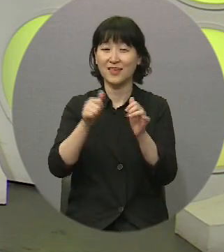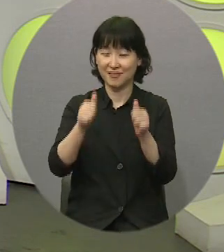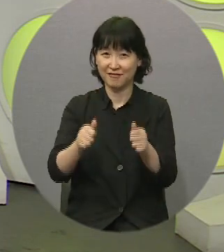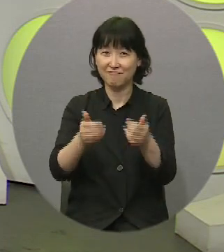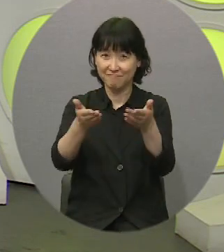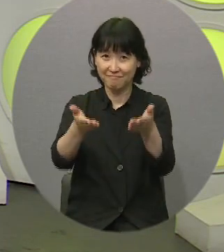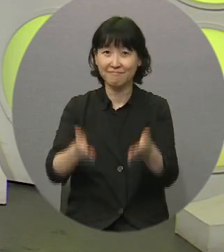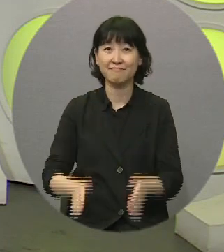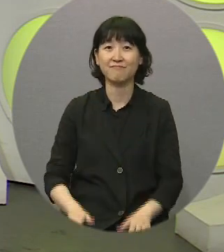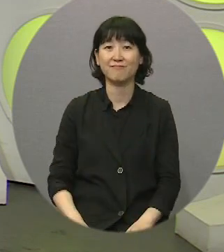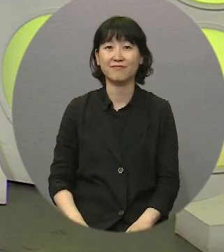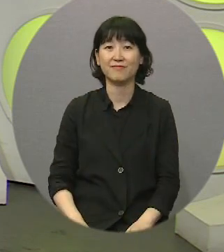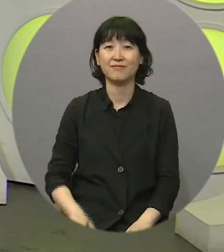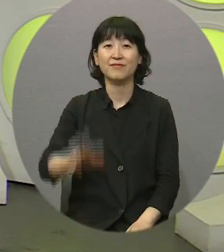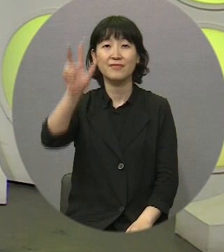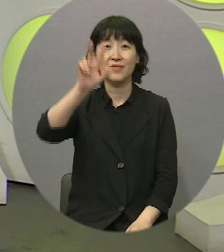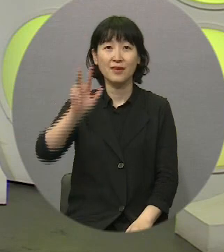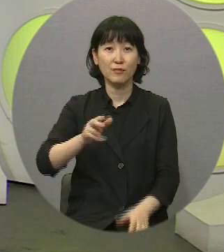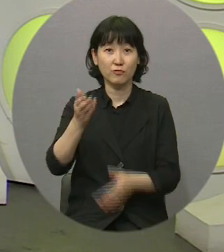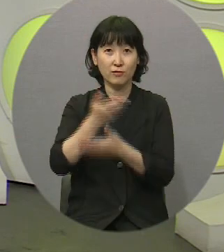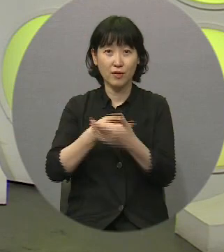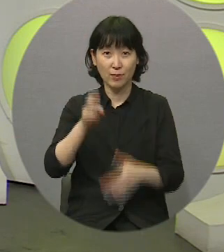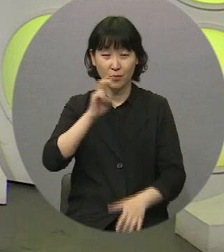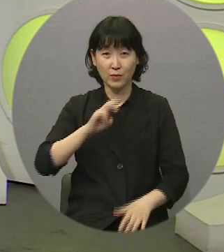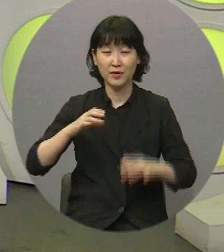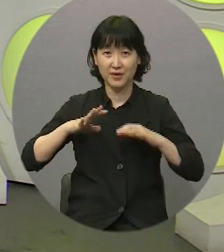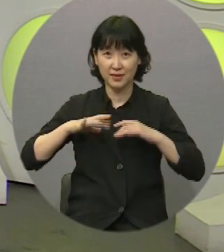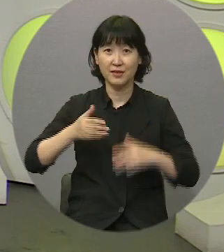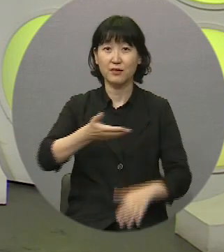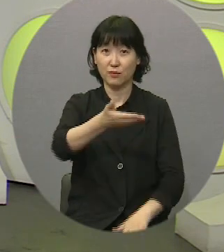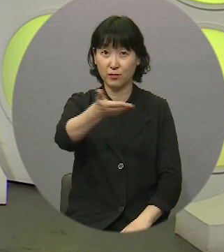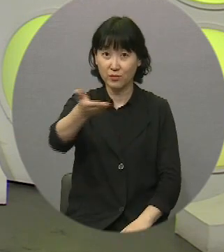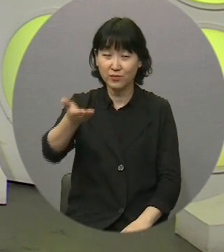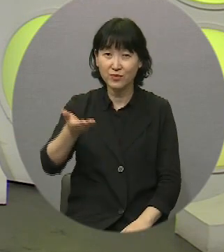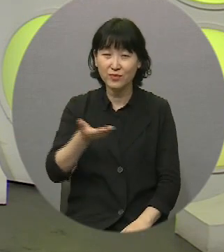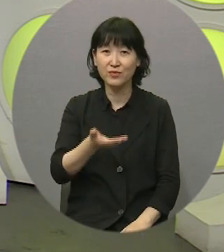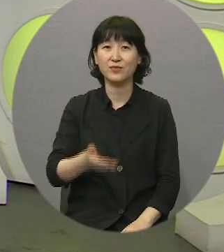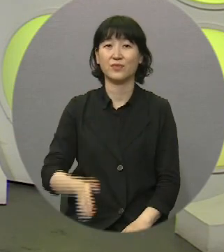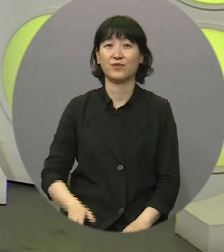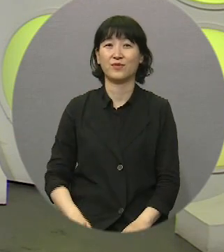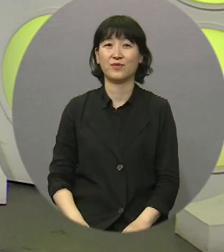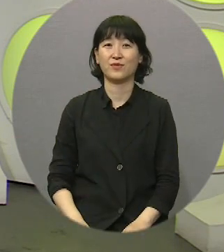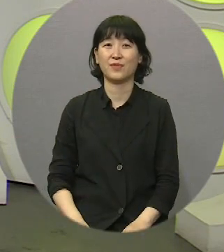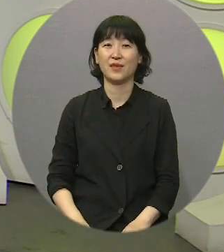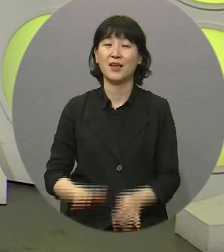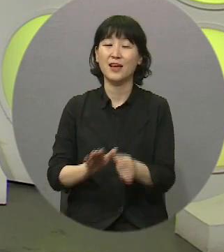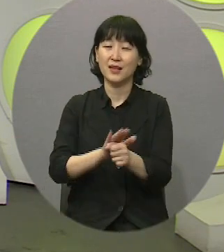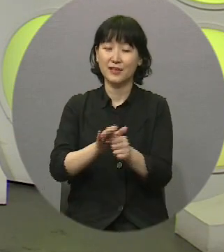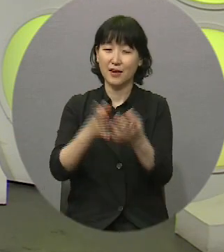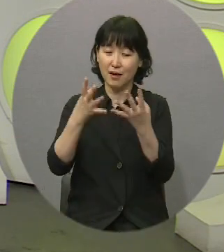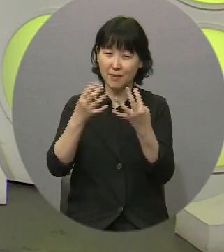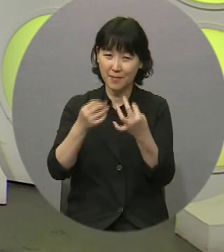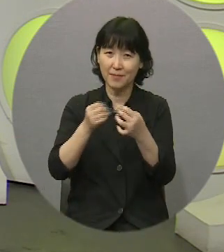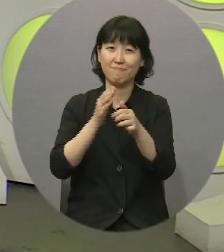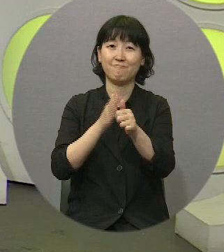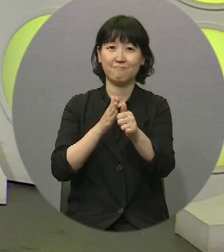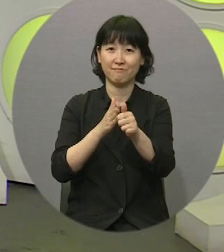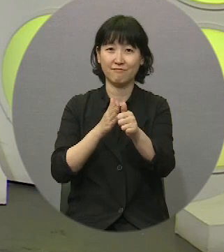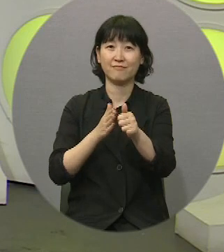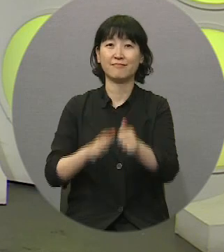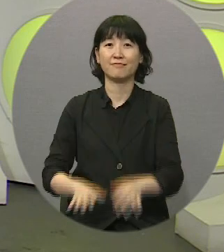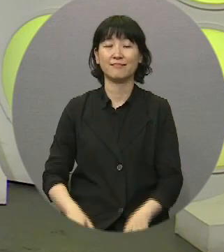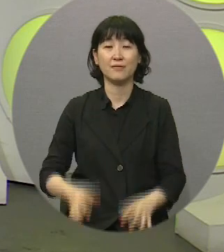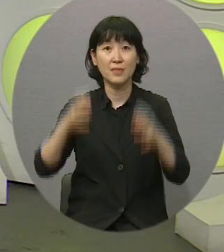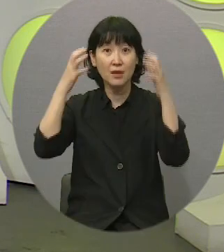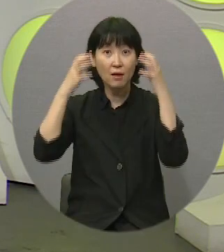해 주시죠. 네, 전국 나눔 노래자랑 우리 시청자 여러분들 뭐 늘 그렇지만 우리 전국 나눔 노래자랑을 많이 좀 사랑 좀 해주시고요.